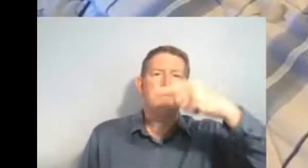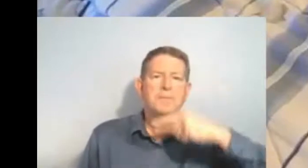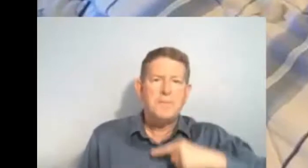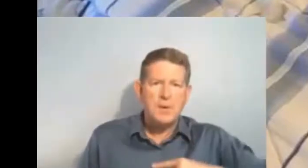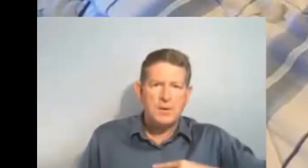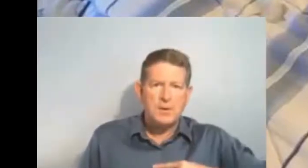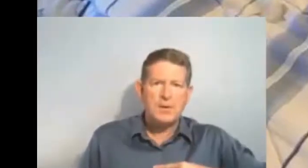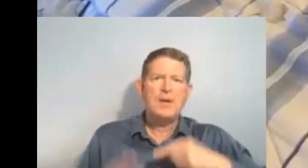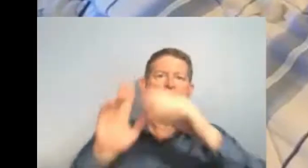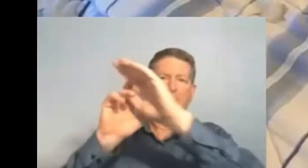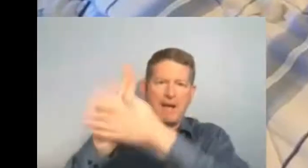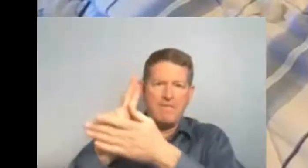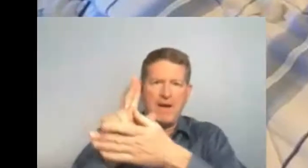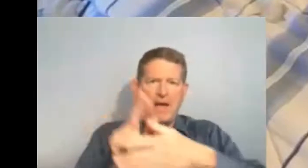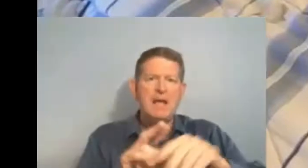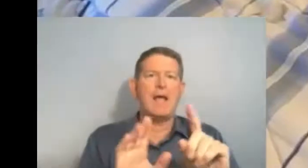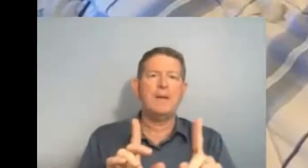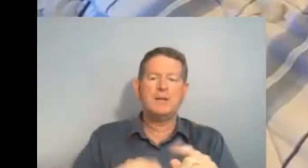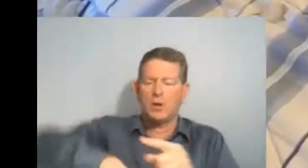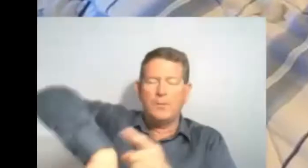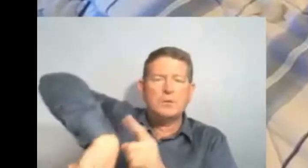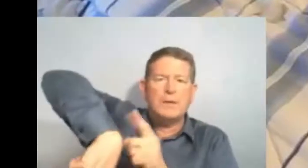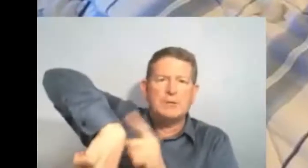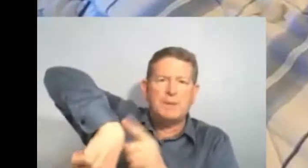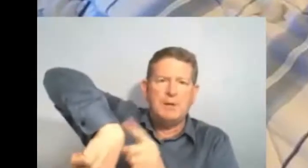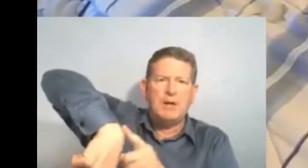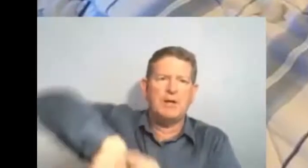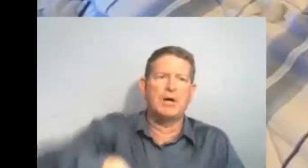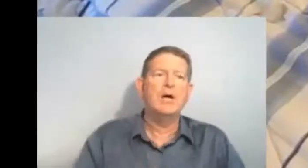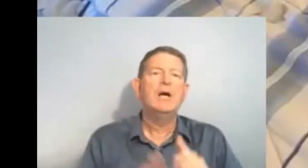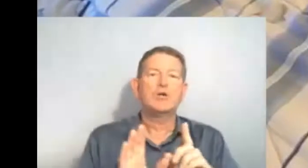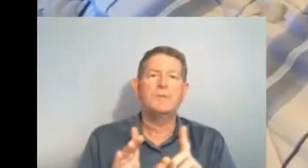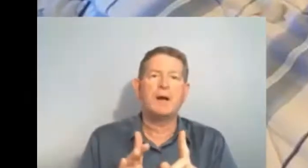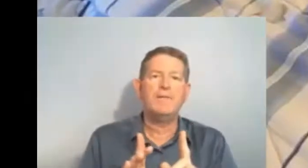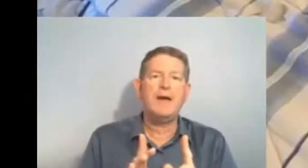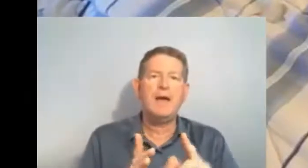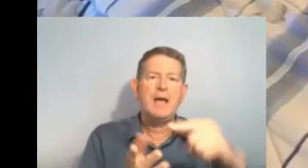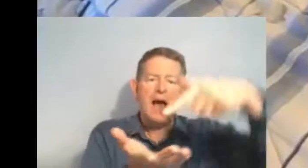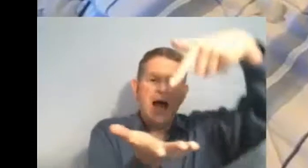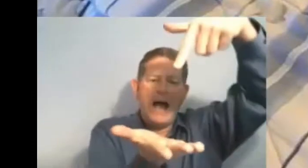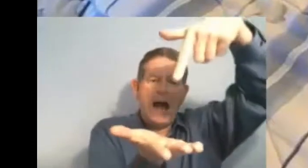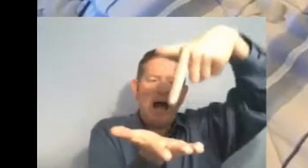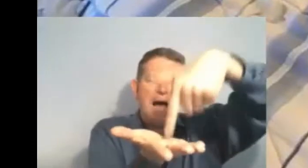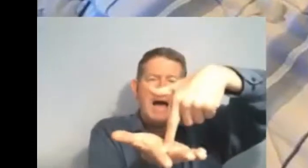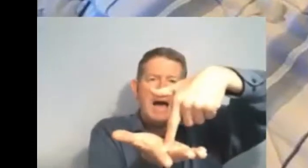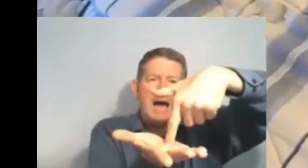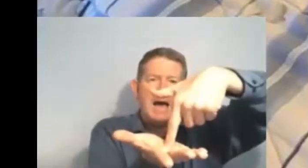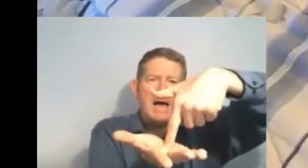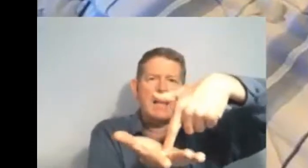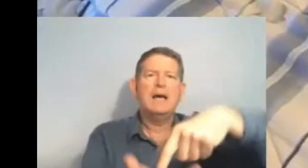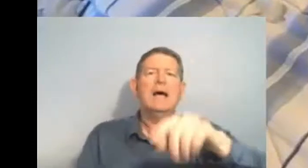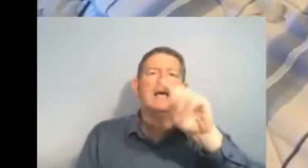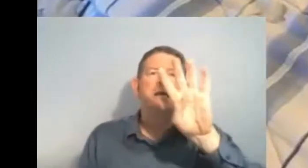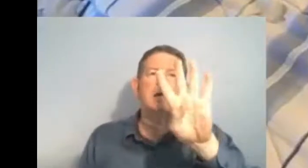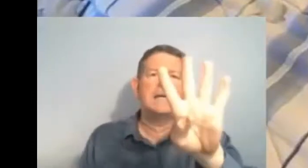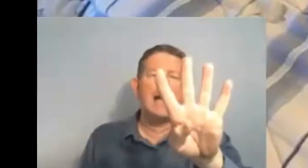je me réveille. Et maintenant, comment est-ce qu'on exprime l'heure? Je me réveille